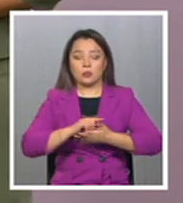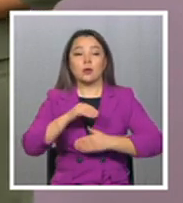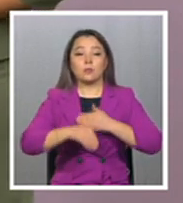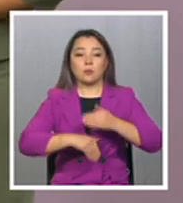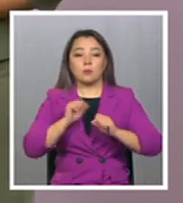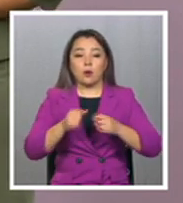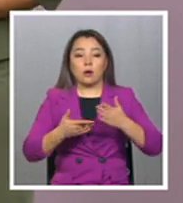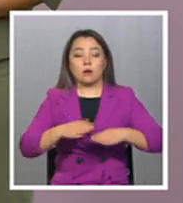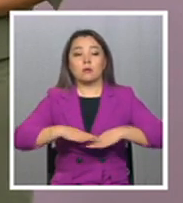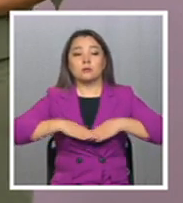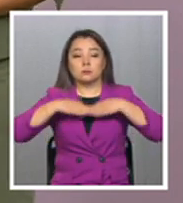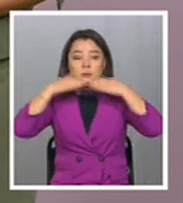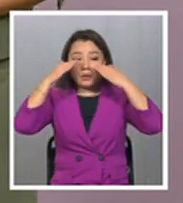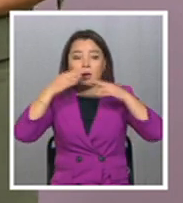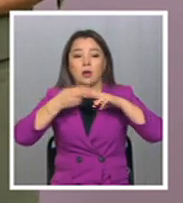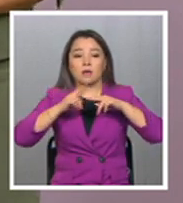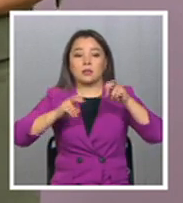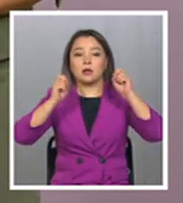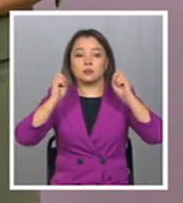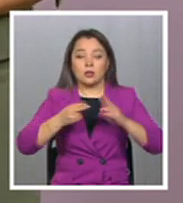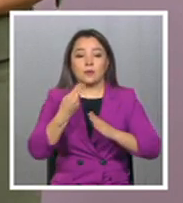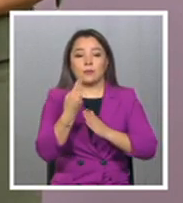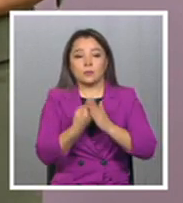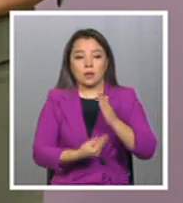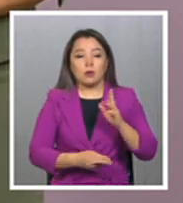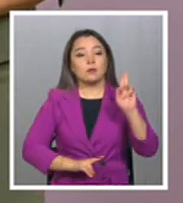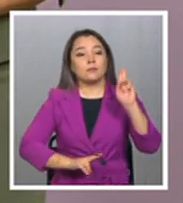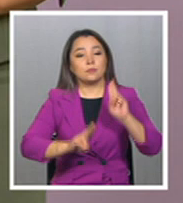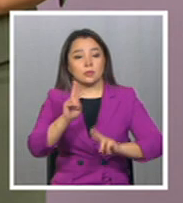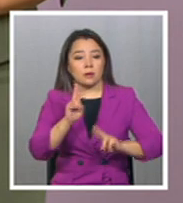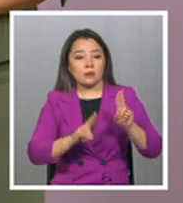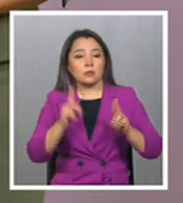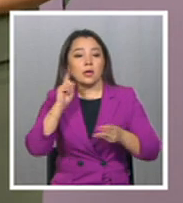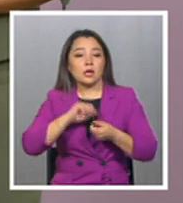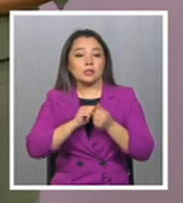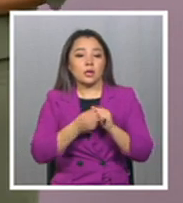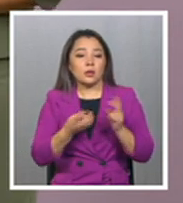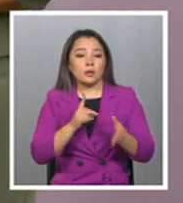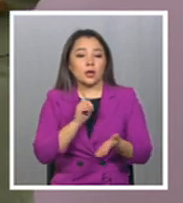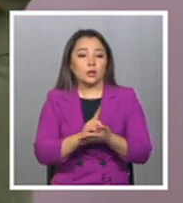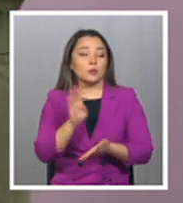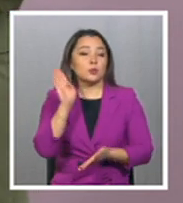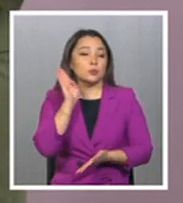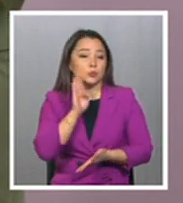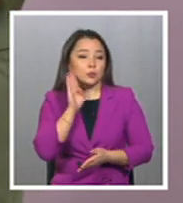суға түсу кезіндегі сақтық ережелерін үнемі естеріңде сақтап жүріңдер.